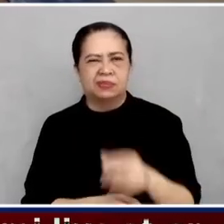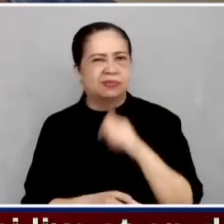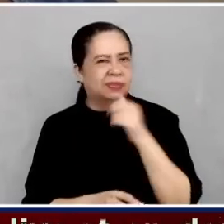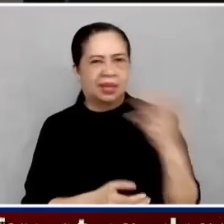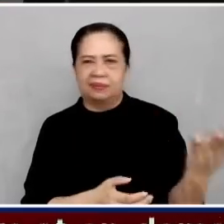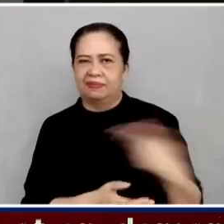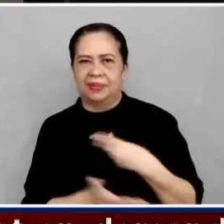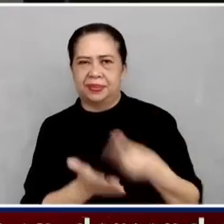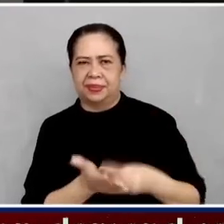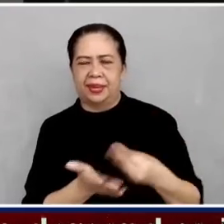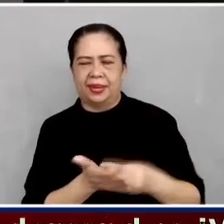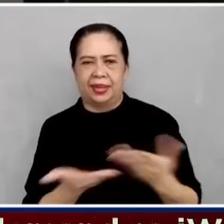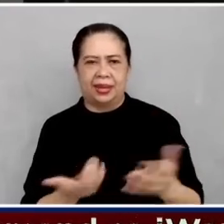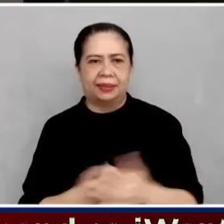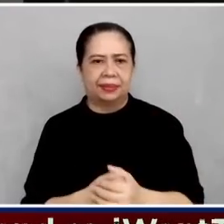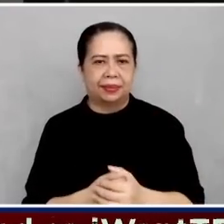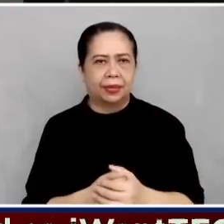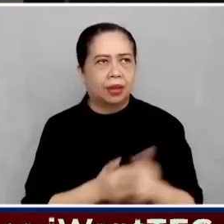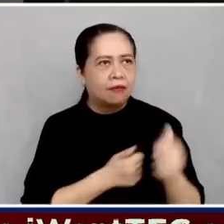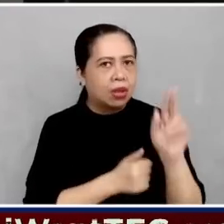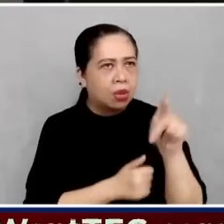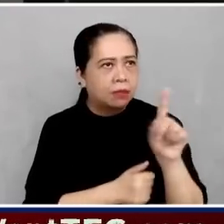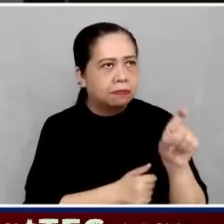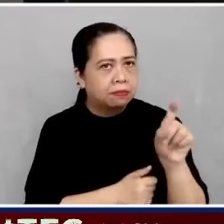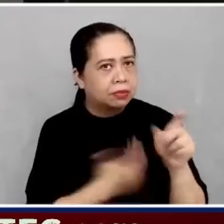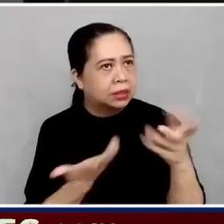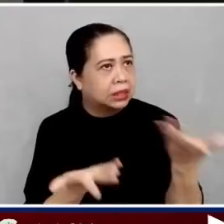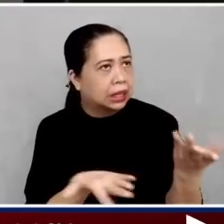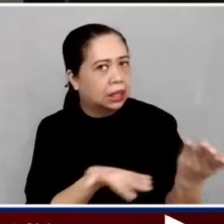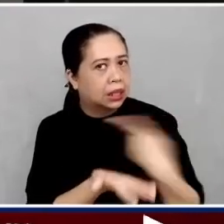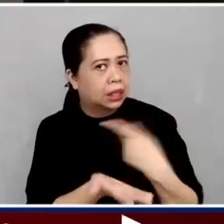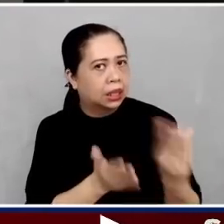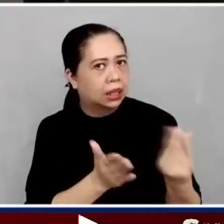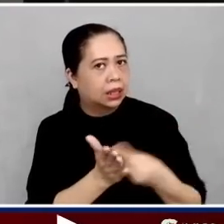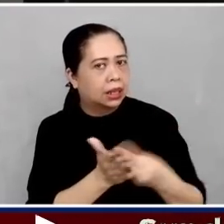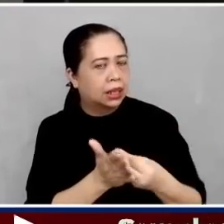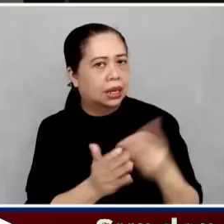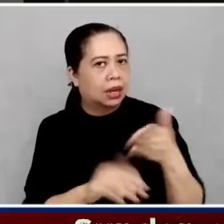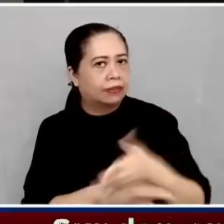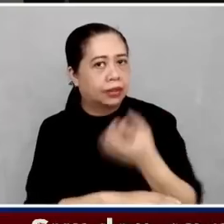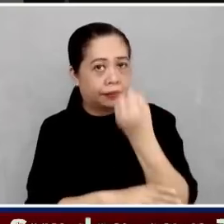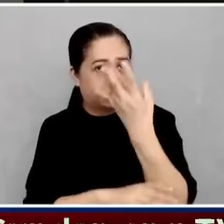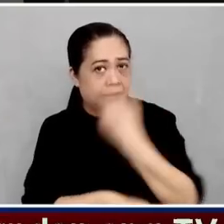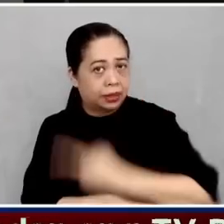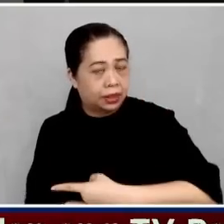ang pera. Nang finalo up ko sa kanya yung reimbursement after 15 days,